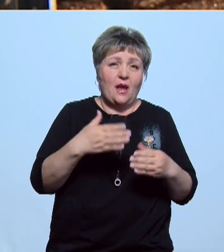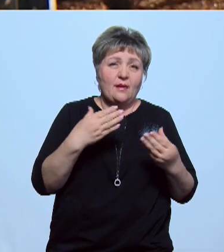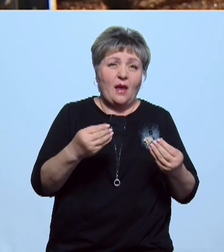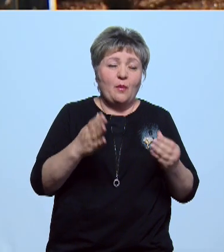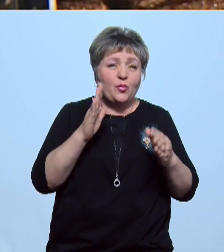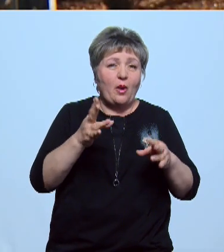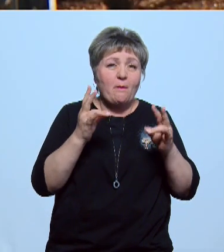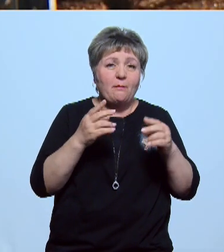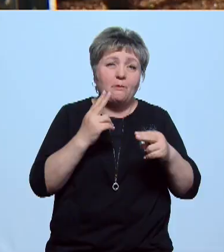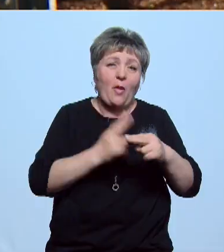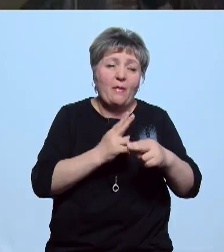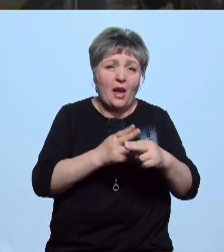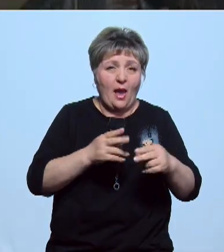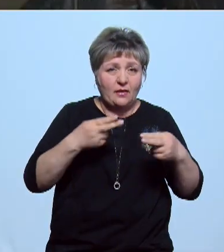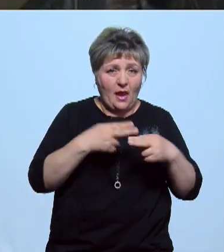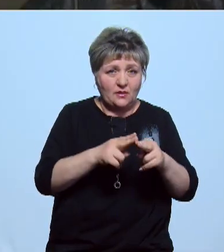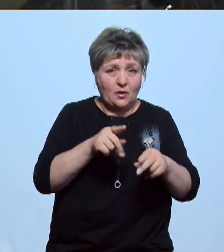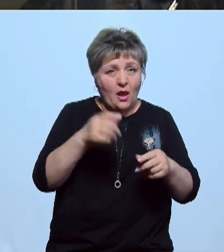технике, там мы отрабатываем ночью.